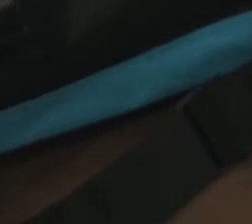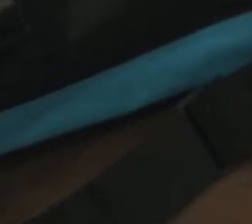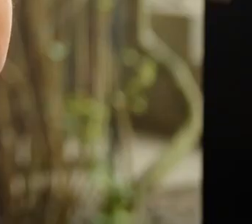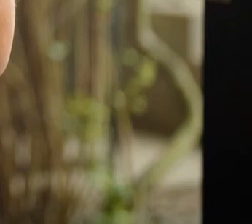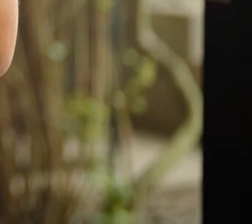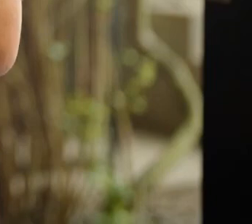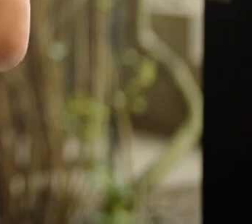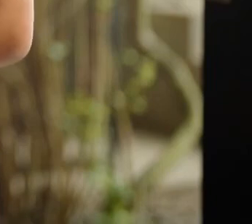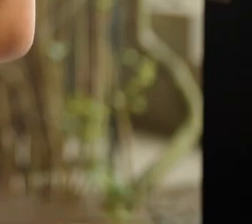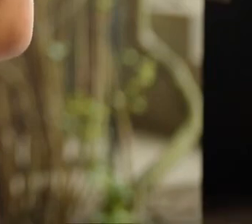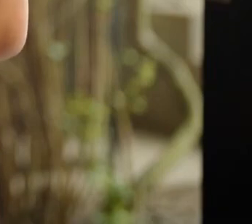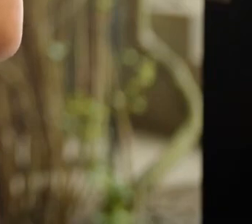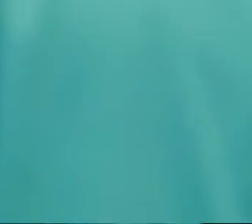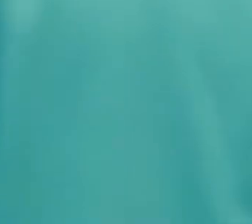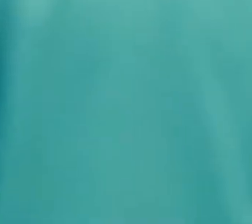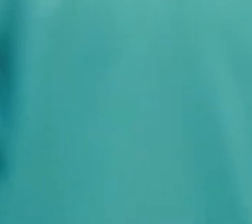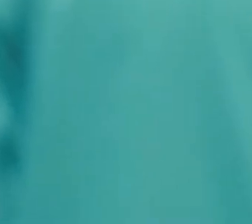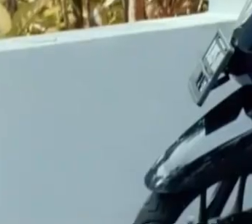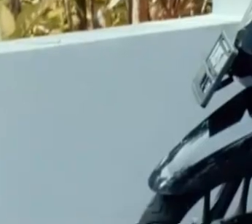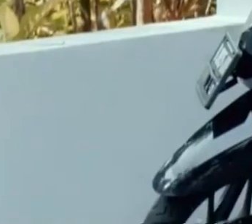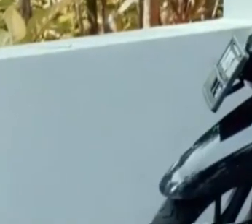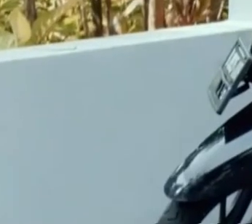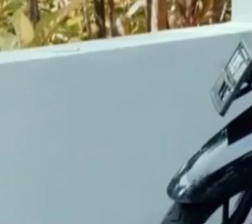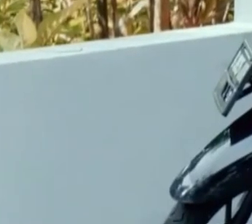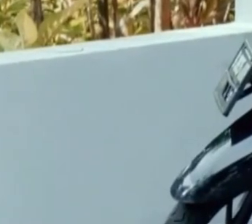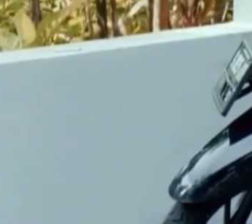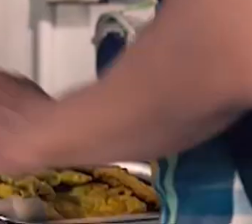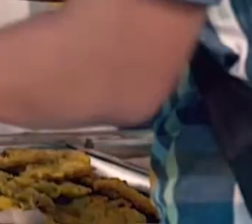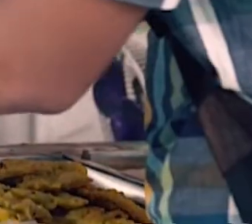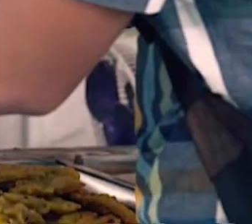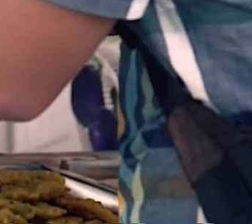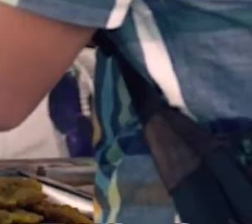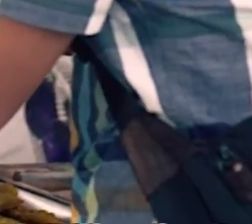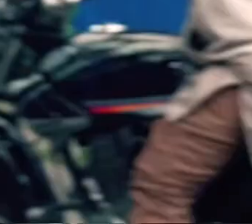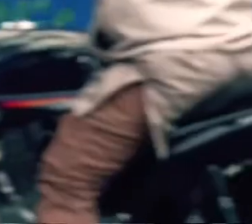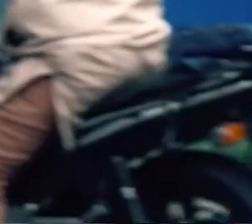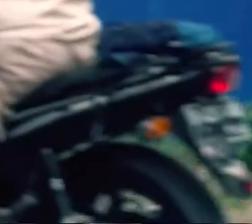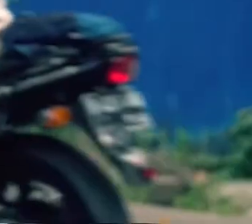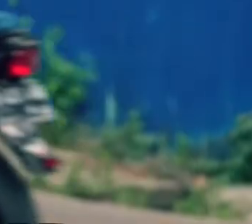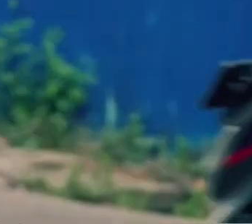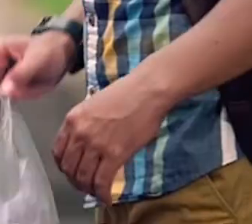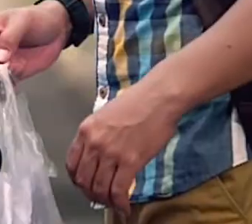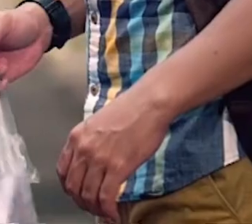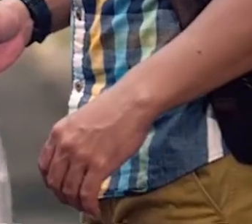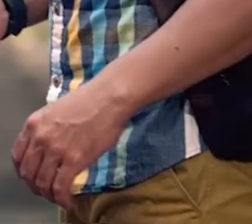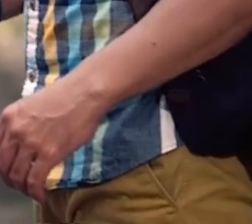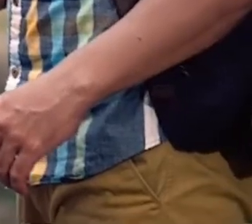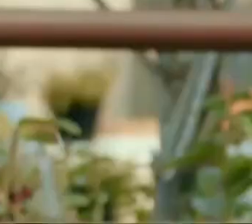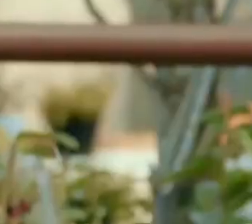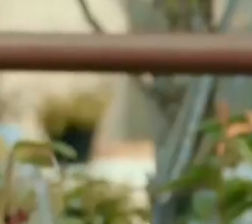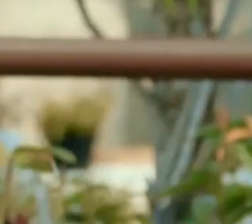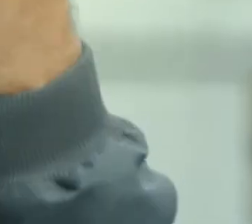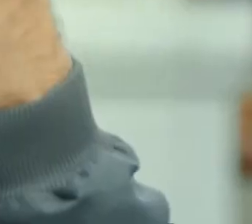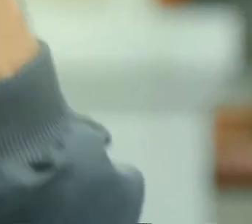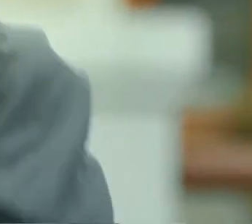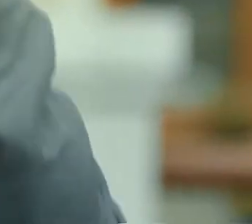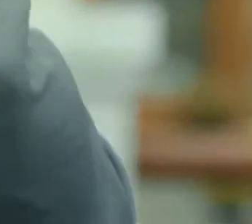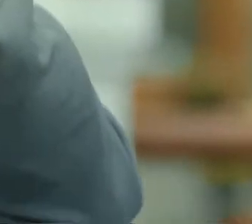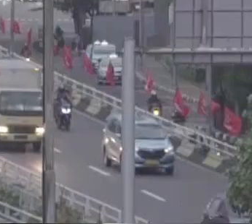mengingatkan orang lain untuk lindungi diri saling jaga mau menerima dan rela memberi Kencangkan lagi